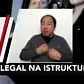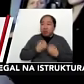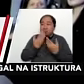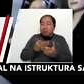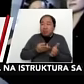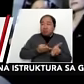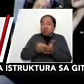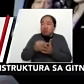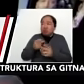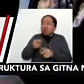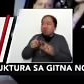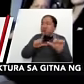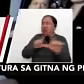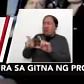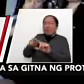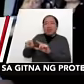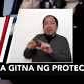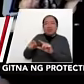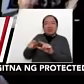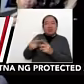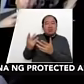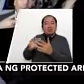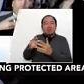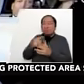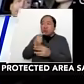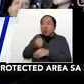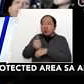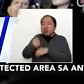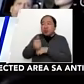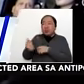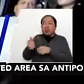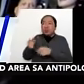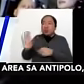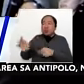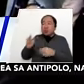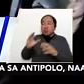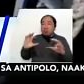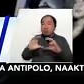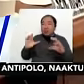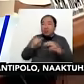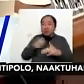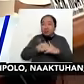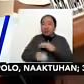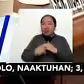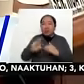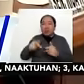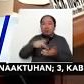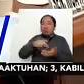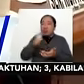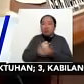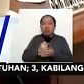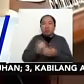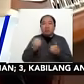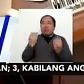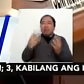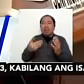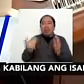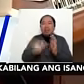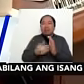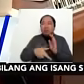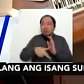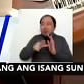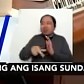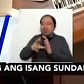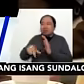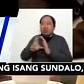naming dokumento Yung kanyang birth certificate Yung kanyang passport ilang beses na po yun na-renew iba naman ang tingin ni senadora Risa